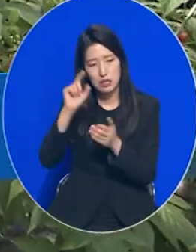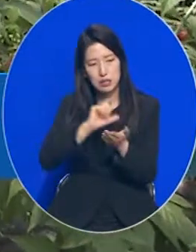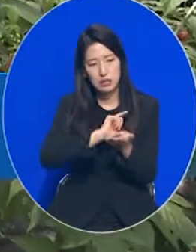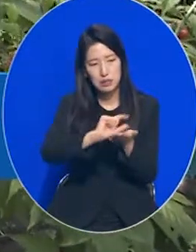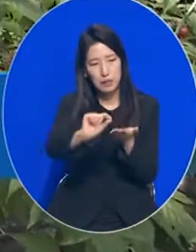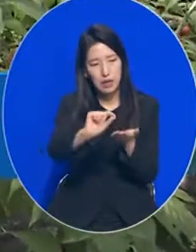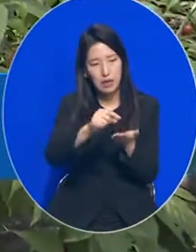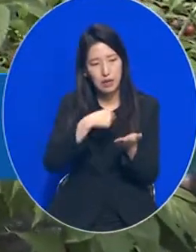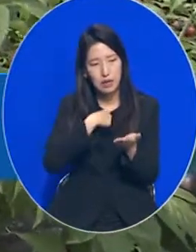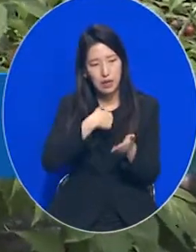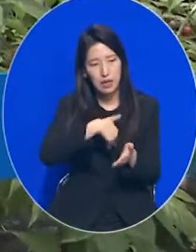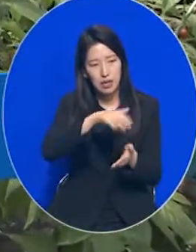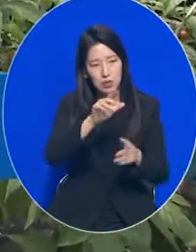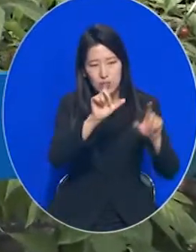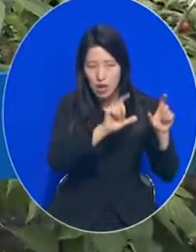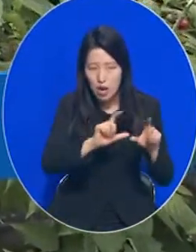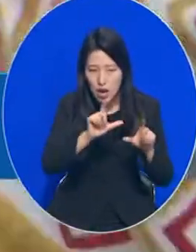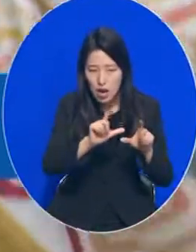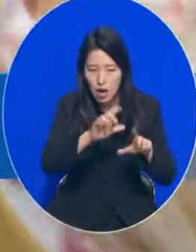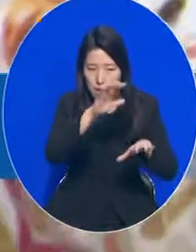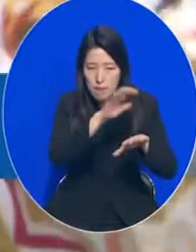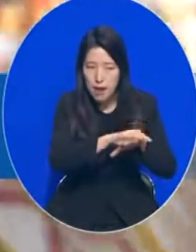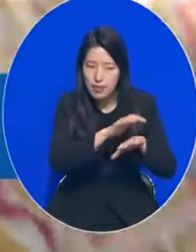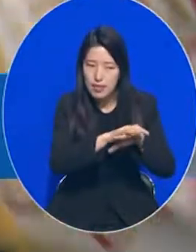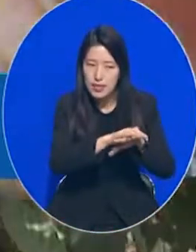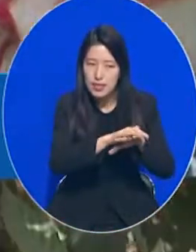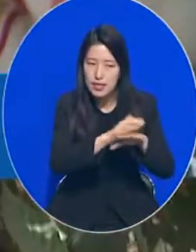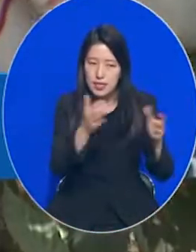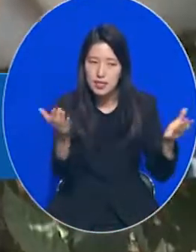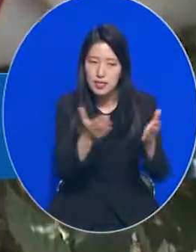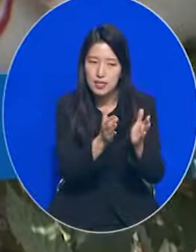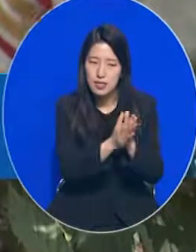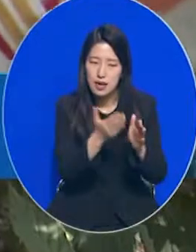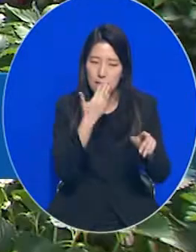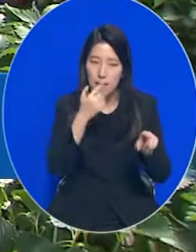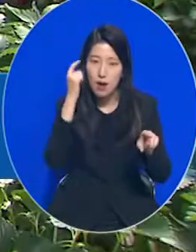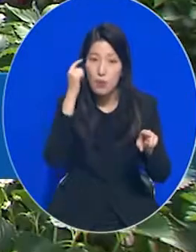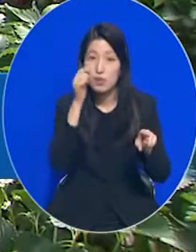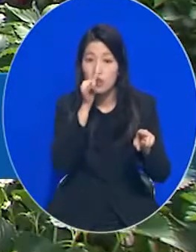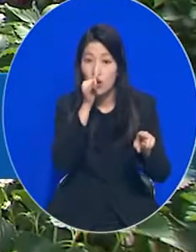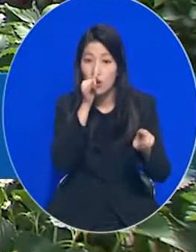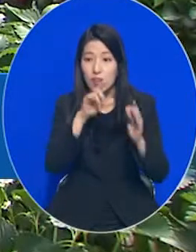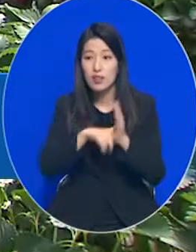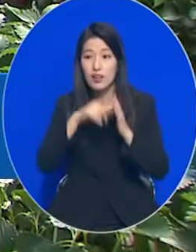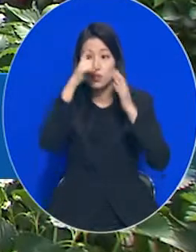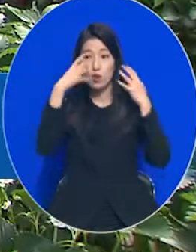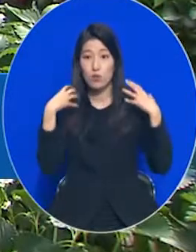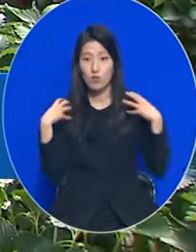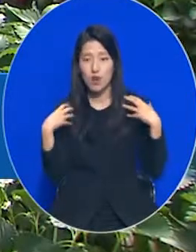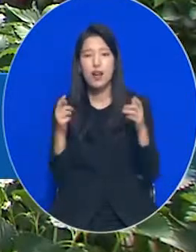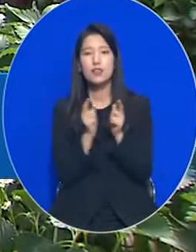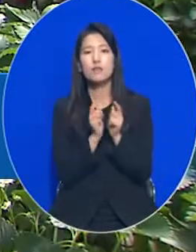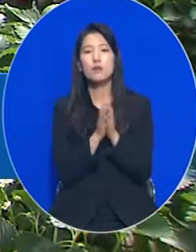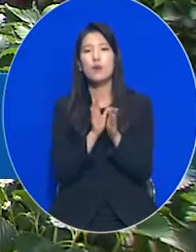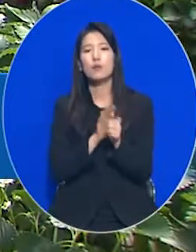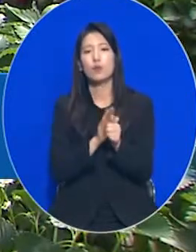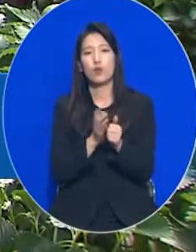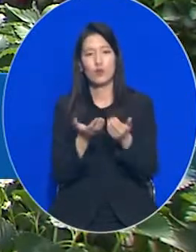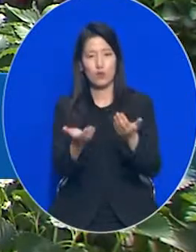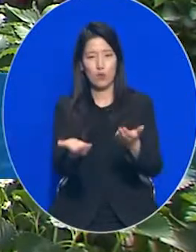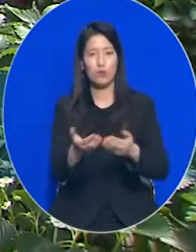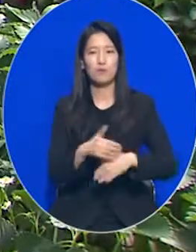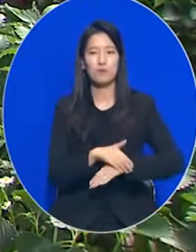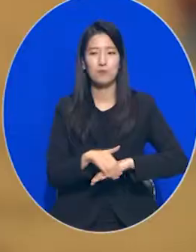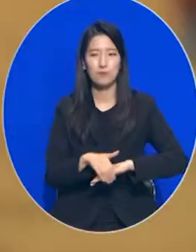반영해 귀농 귀촌 정책을 기존 귀농에 대한 교육 정보 제공에서 주거와 일자리 같은 귀촌 중심으로